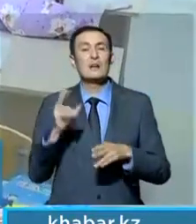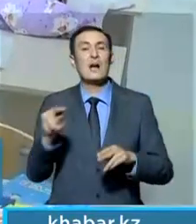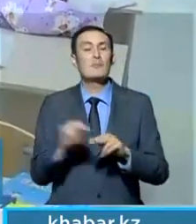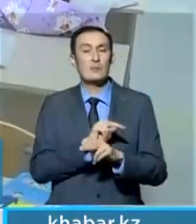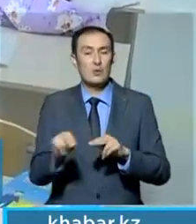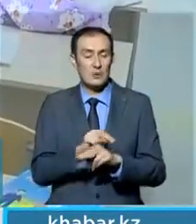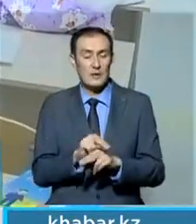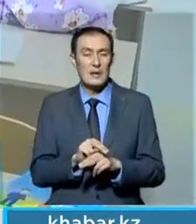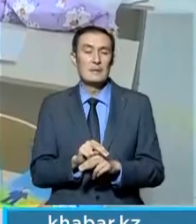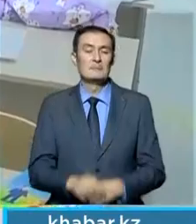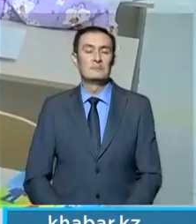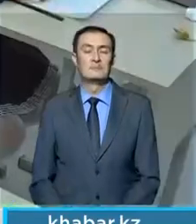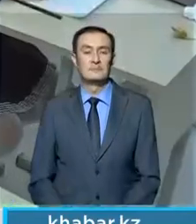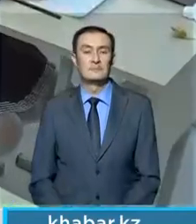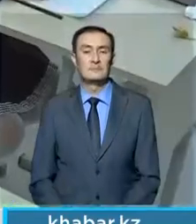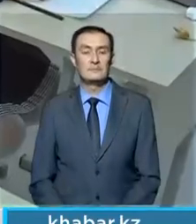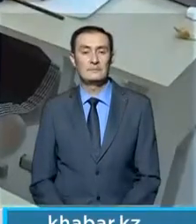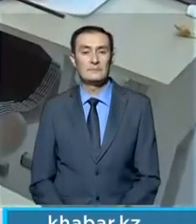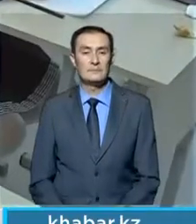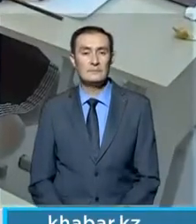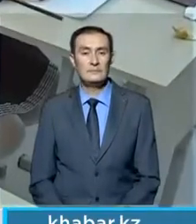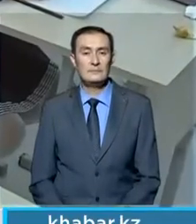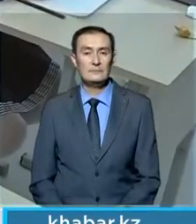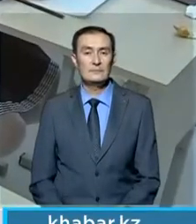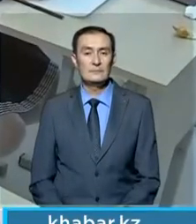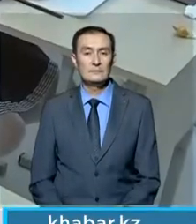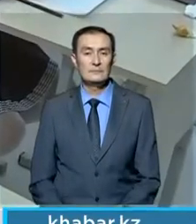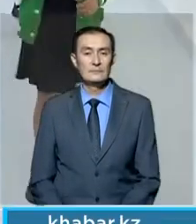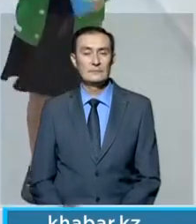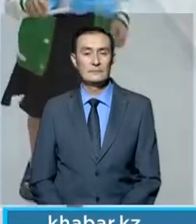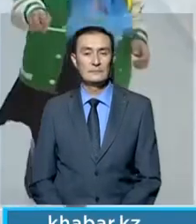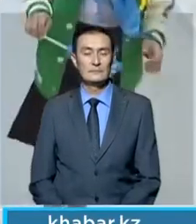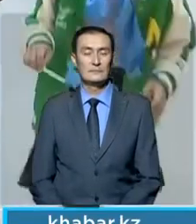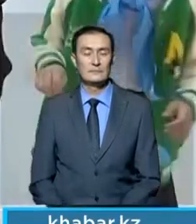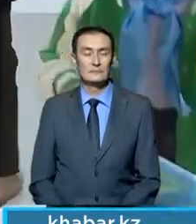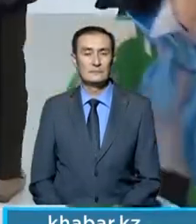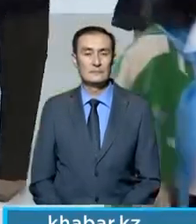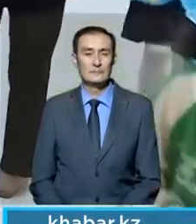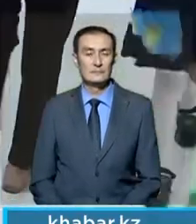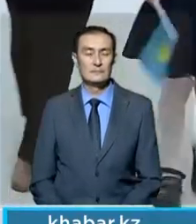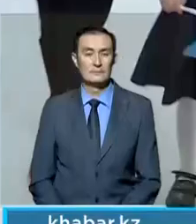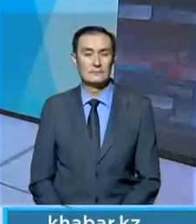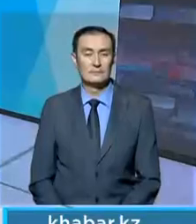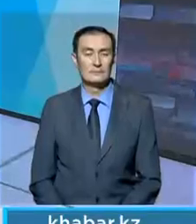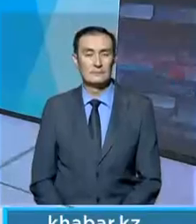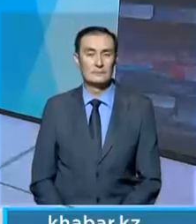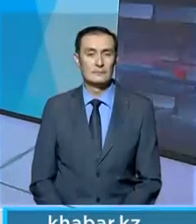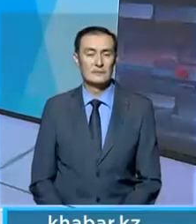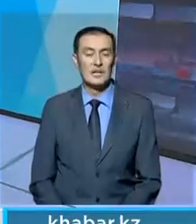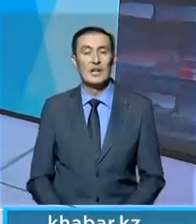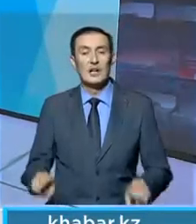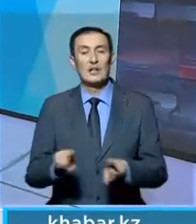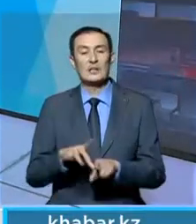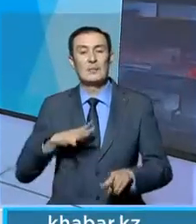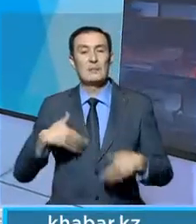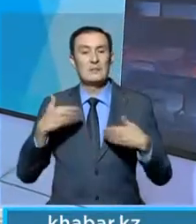капитального ремонта. Аслан Абуталипов, Евгений Шинкаренко при поддержке собственных корреспондентов в регионах, Хабар. Ну и не